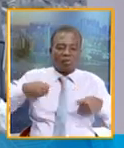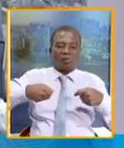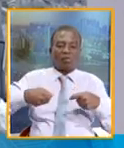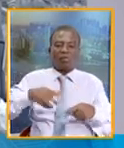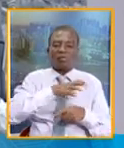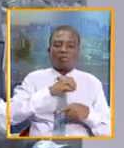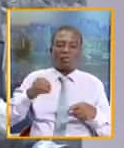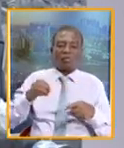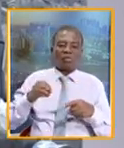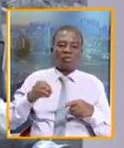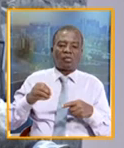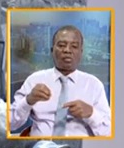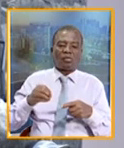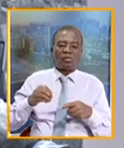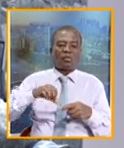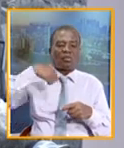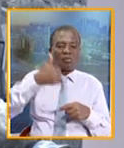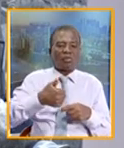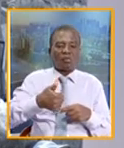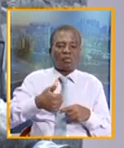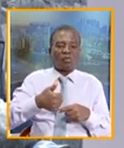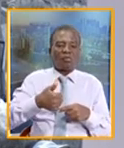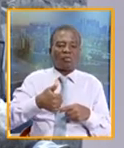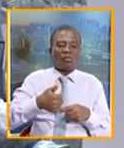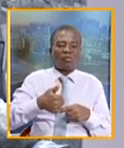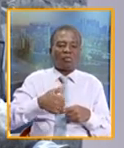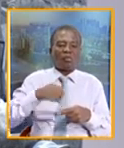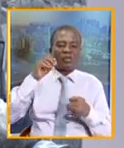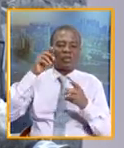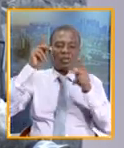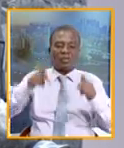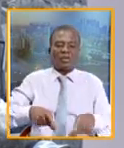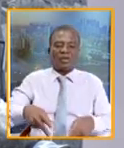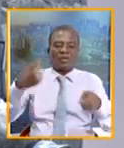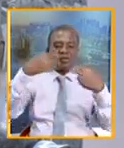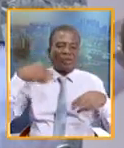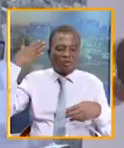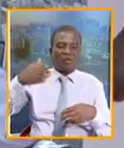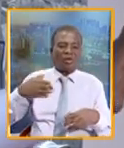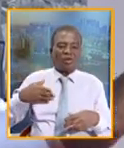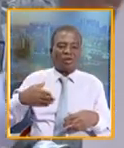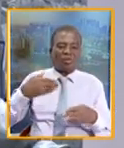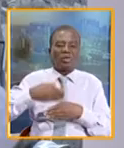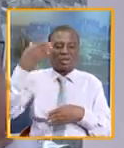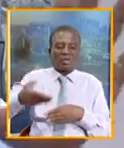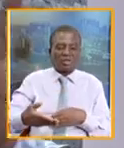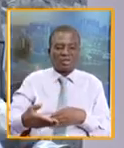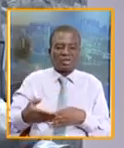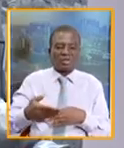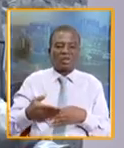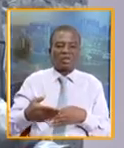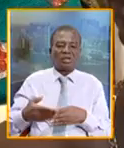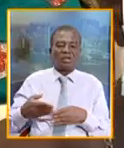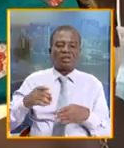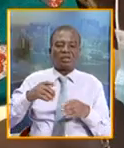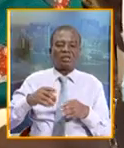Et demain, des équipes viendront pour acheter définitivement la noix de cajou